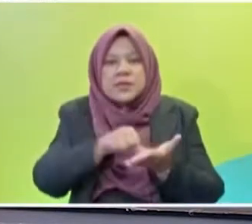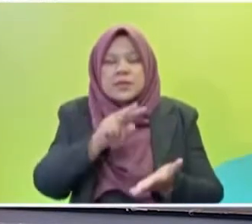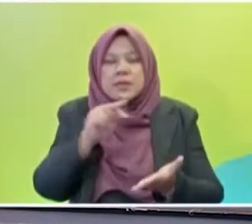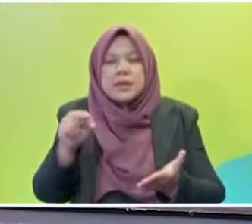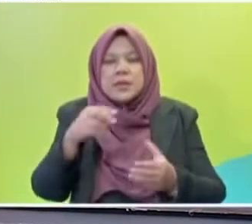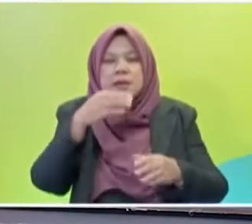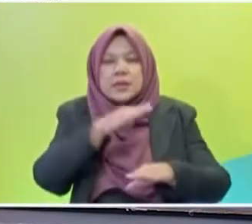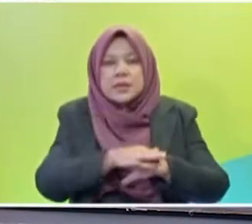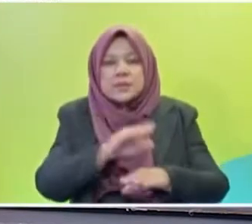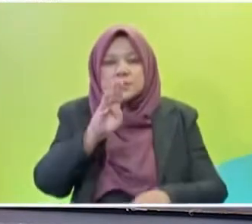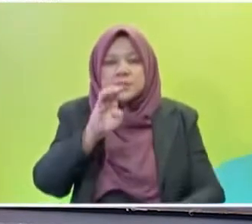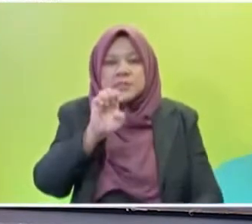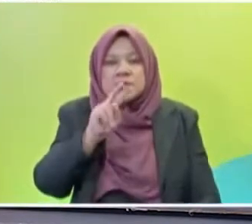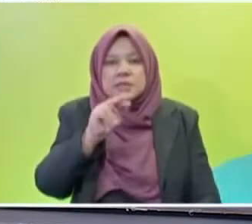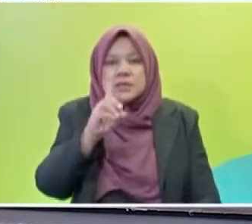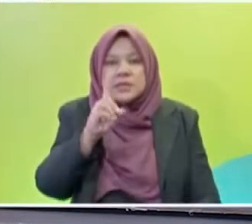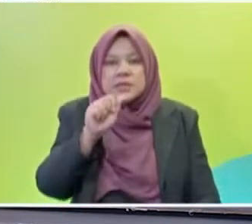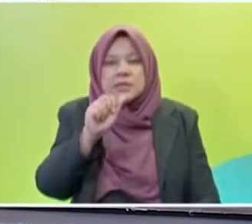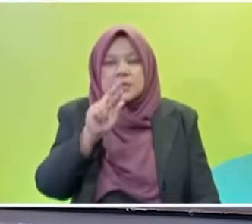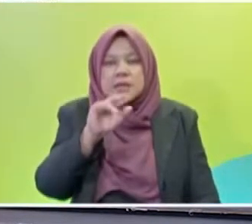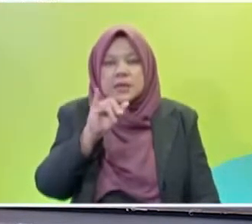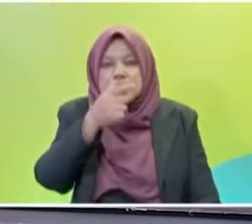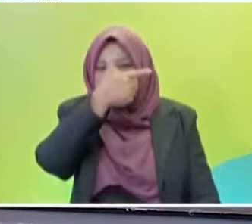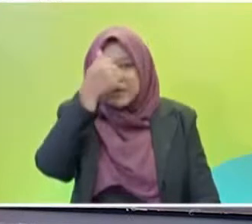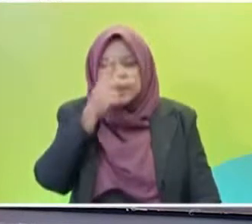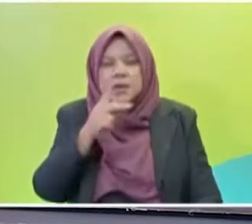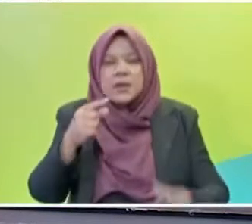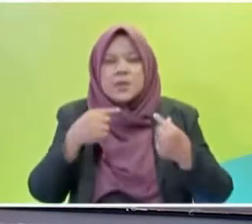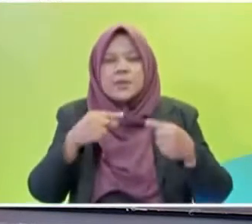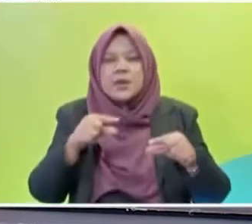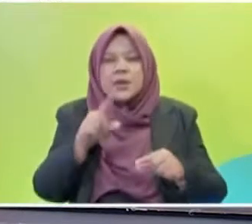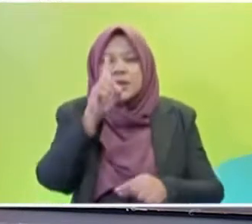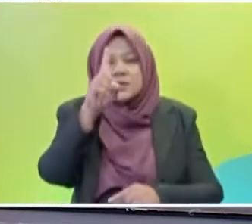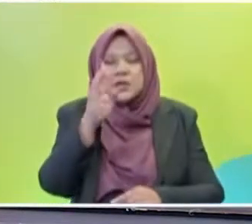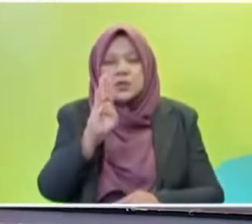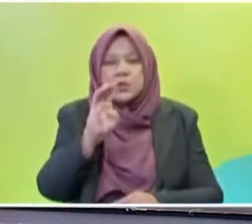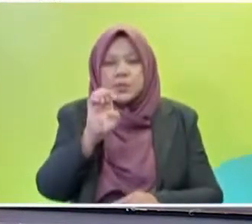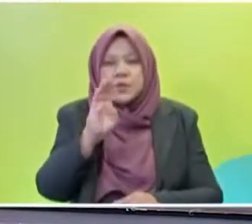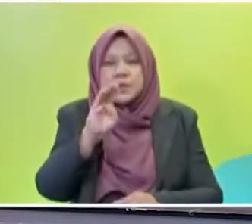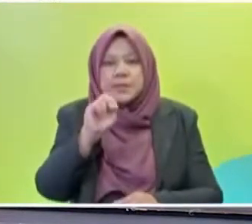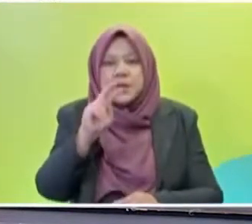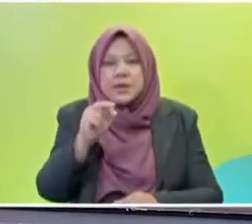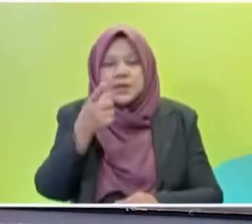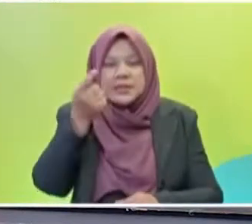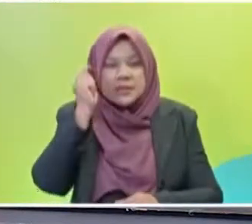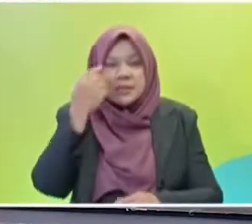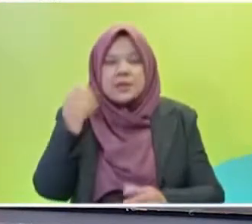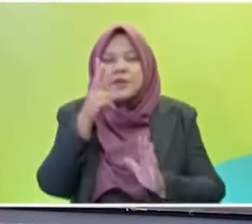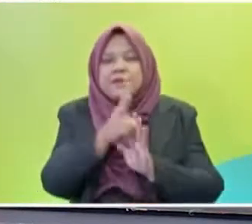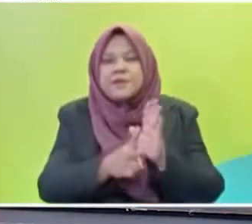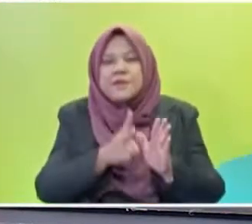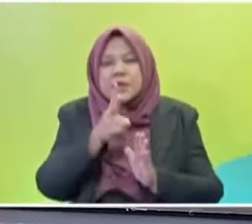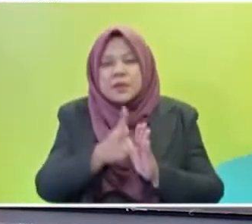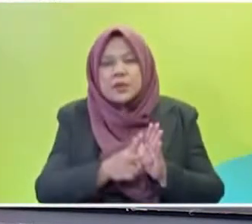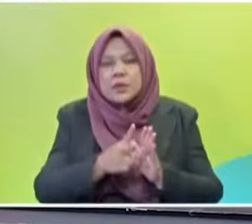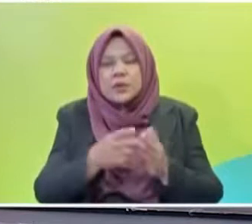atas bendalih yang menyebabkan berlakunya pergerakan ke atas satu beban. Dan tadi ada satu video yang dia mainkan. Bila nampak kat video